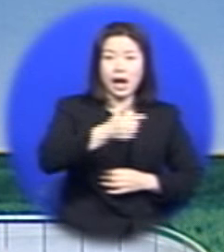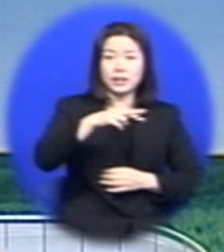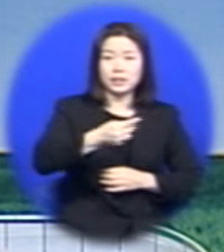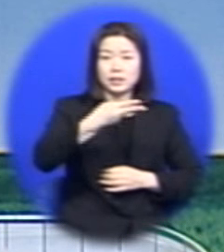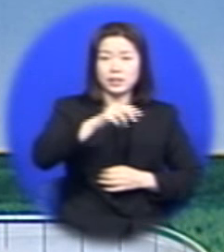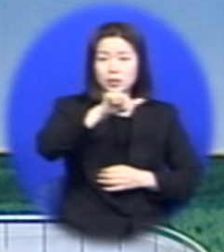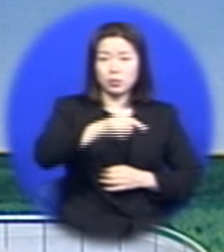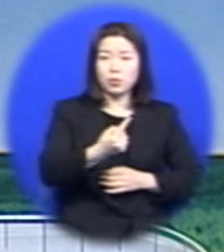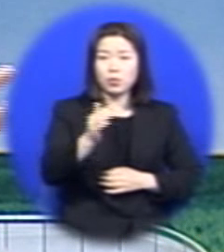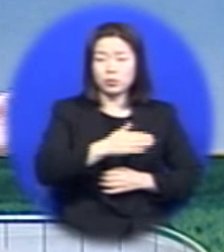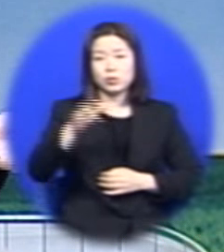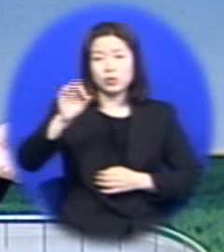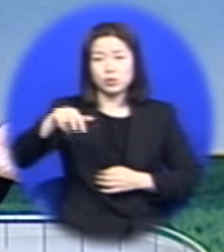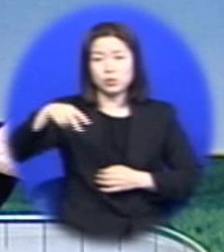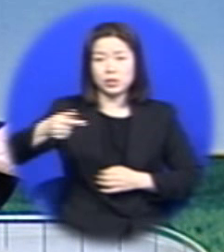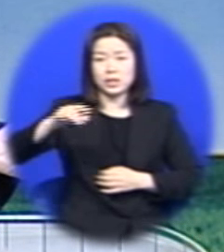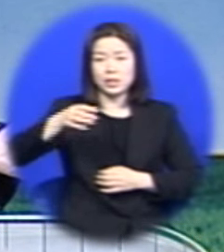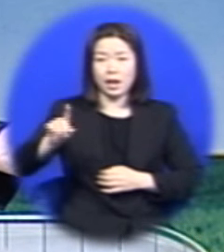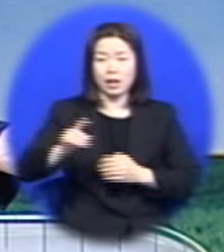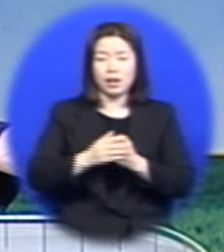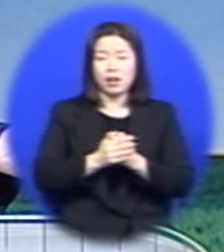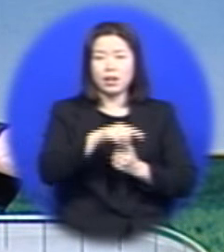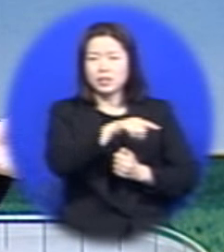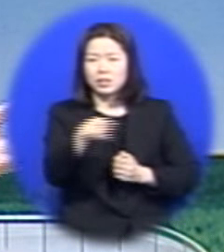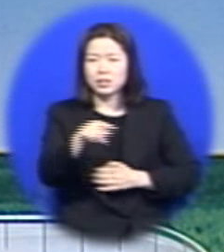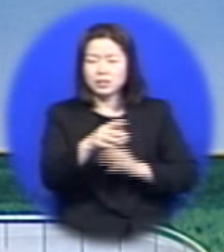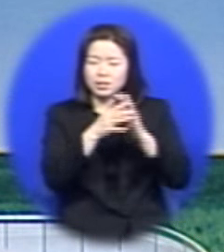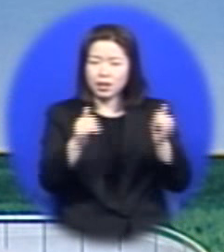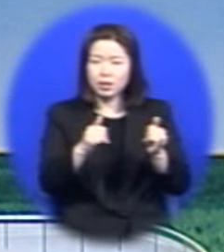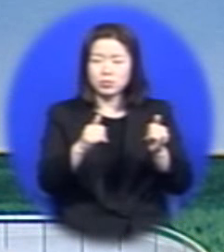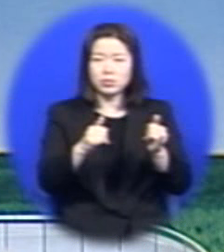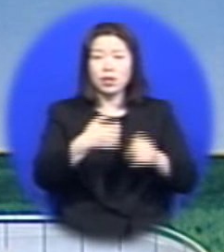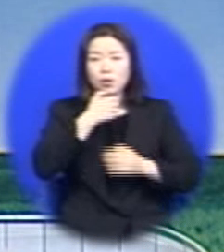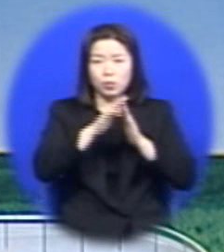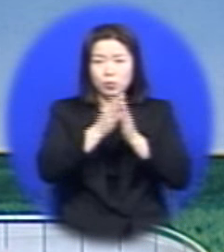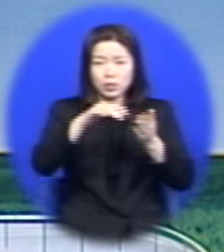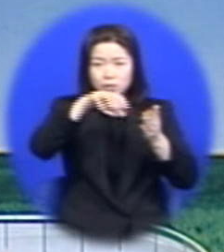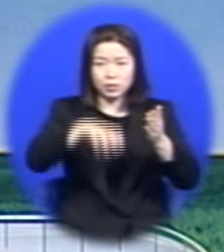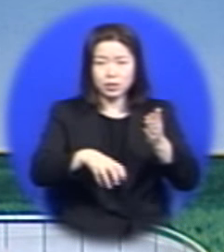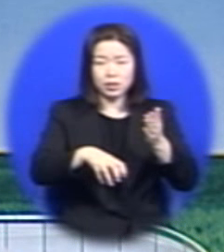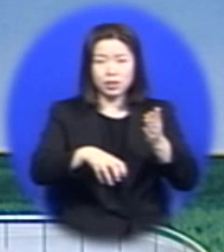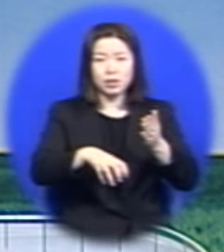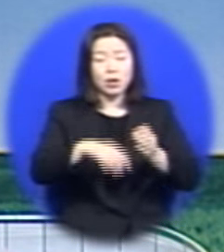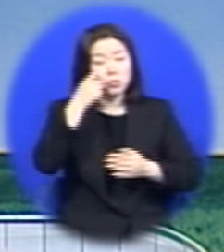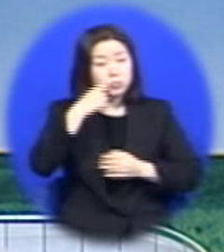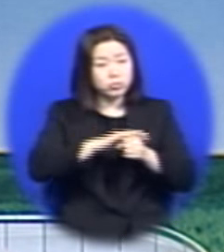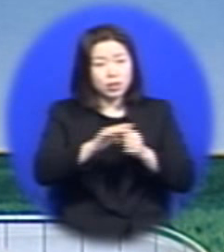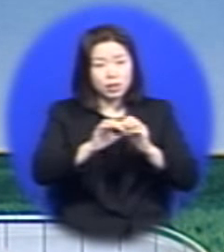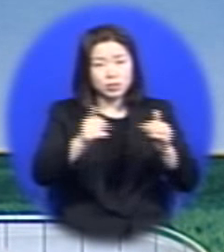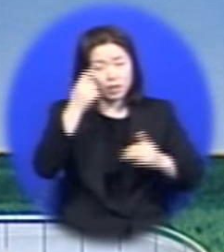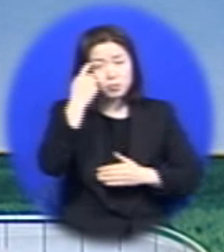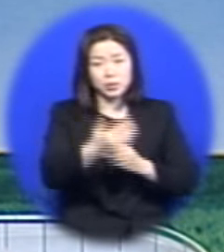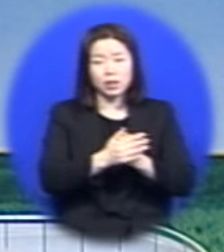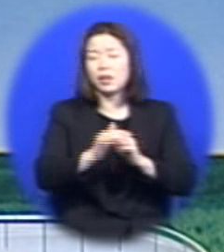그 로마 교회에서 불쌍히 여김을 받았겠습니까? 그들은 존귀한 사람 취급을 받았을 겁니다.